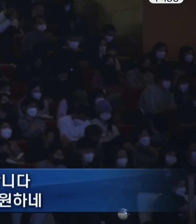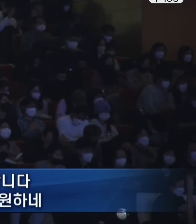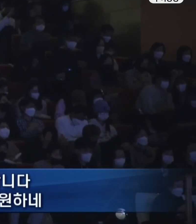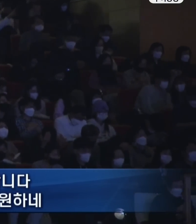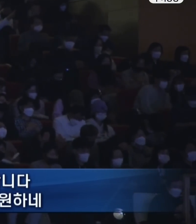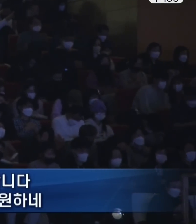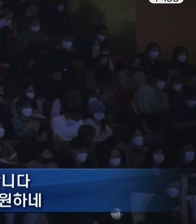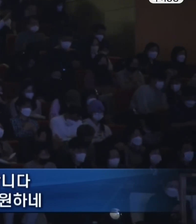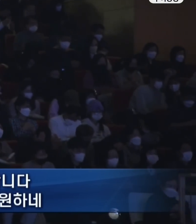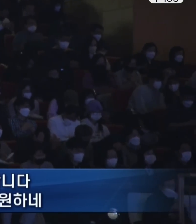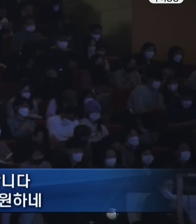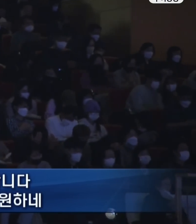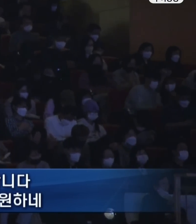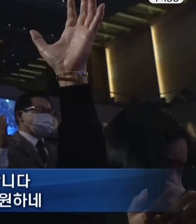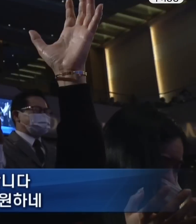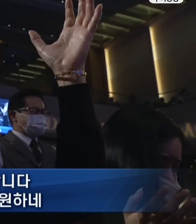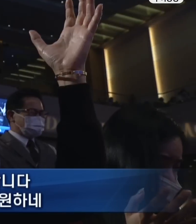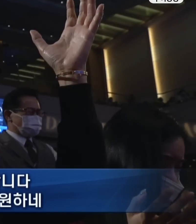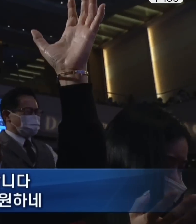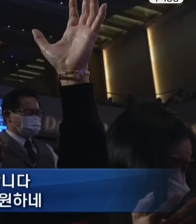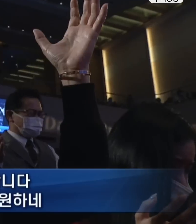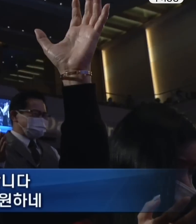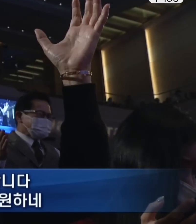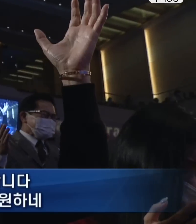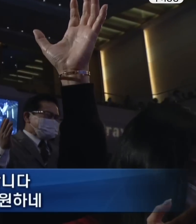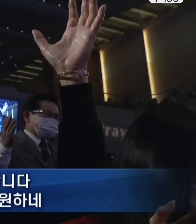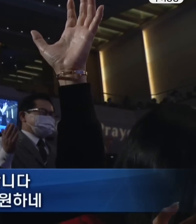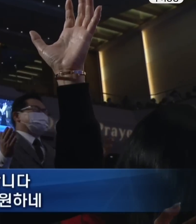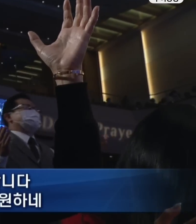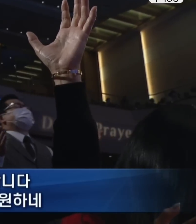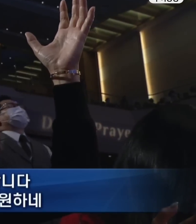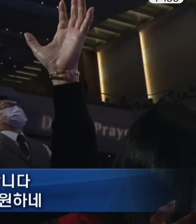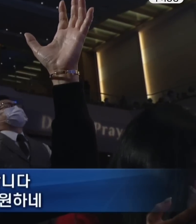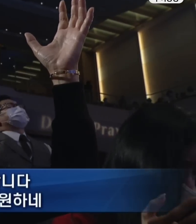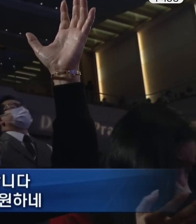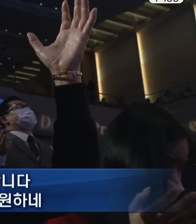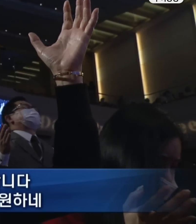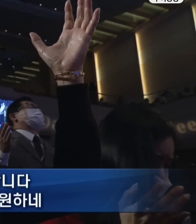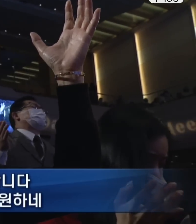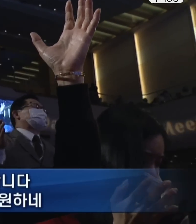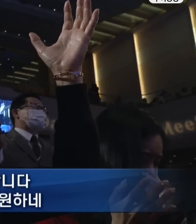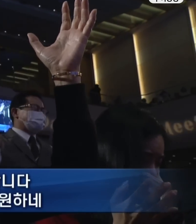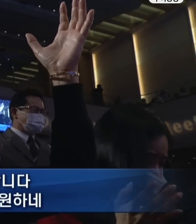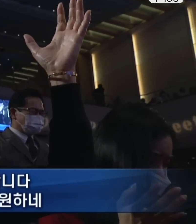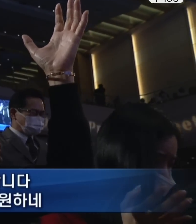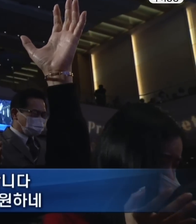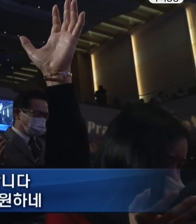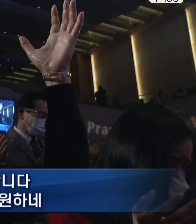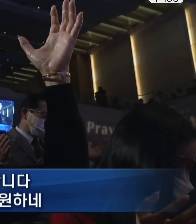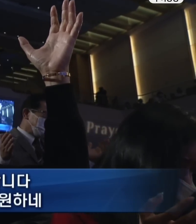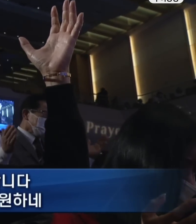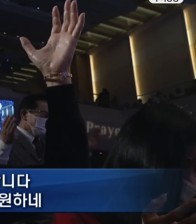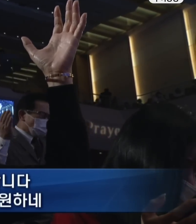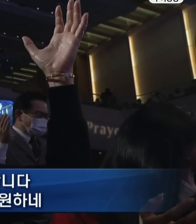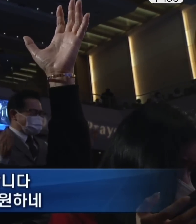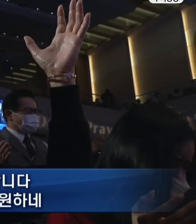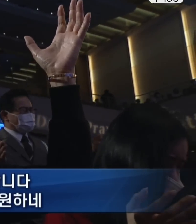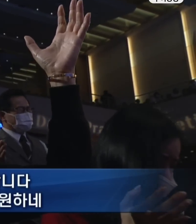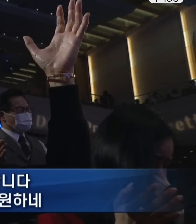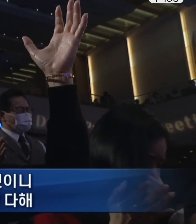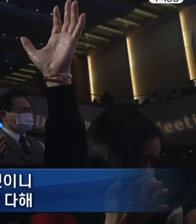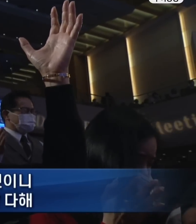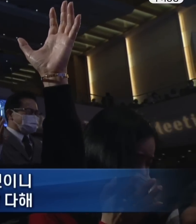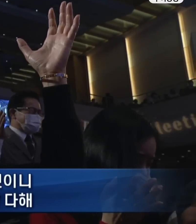그날에 하나님이여 복음의 흔적을 가지고 하나님의 주님 앞에 서기를 원합니다. 그래서